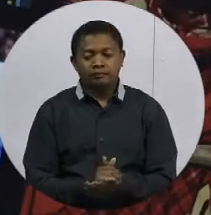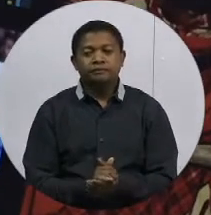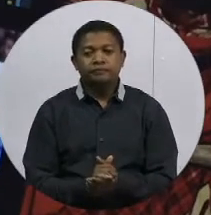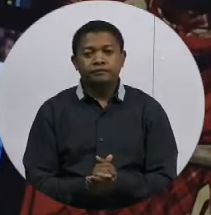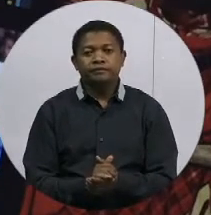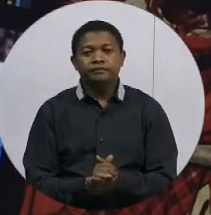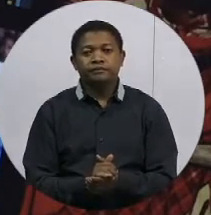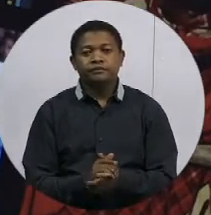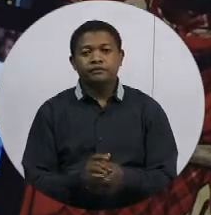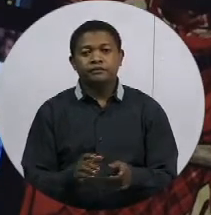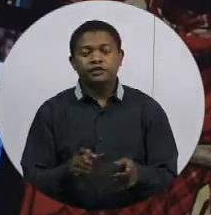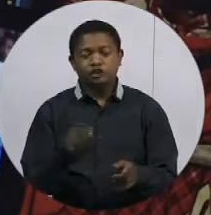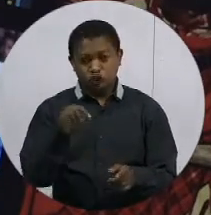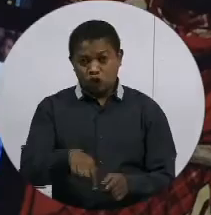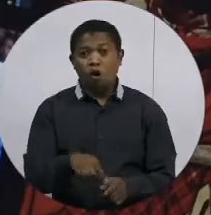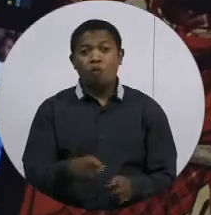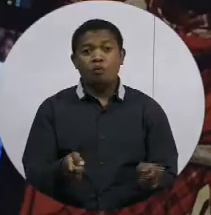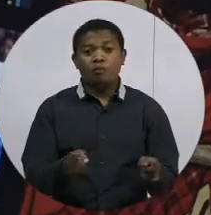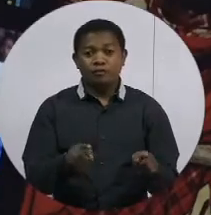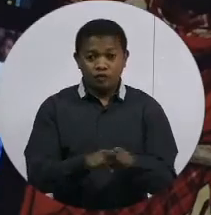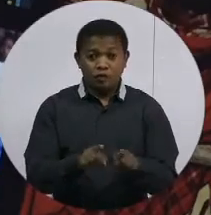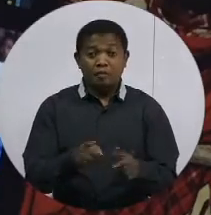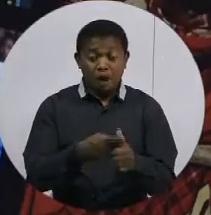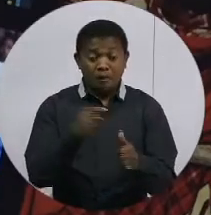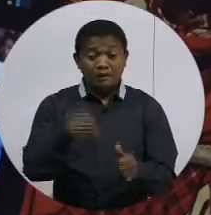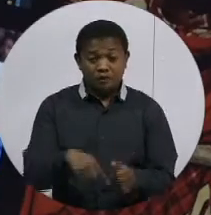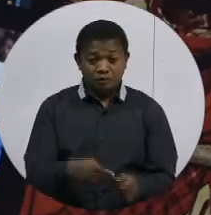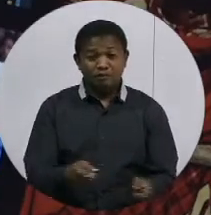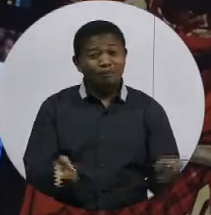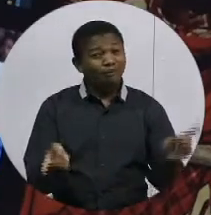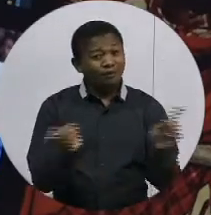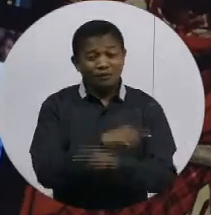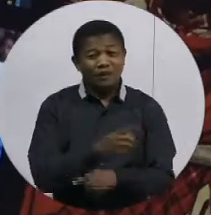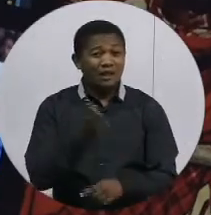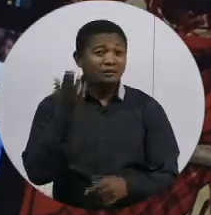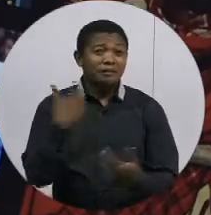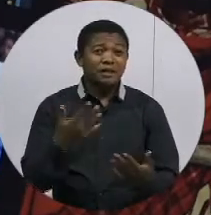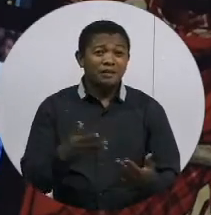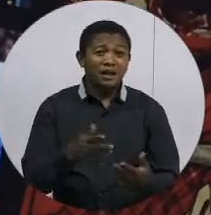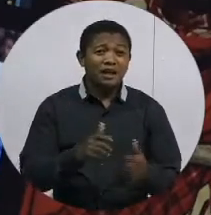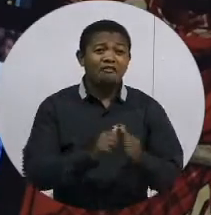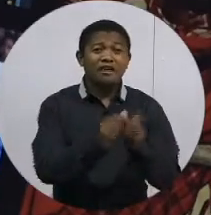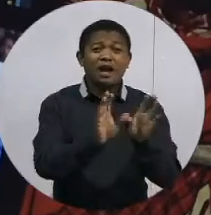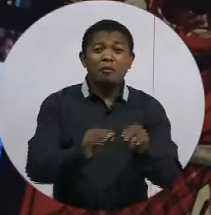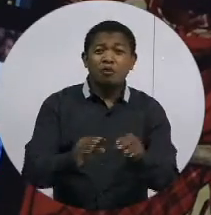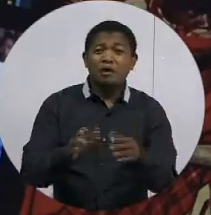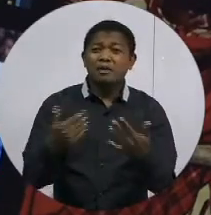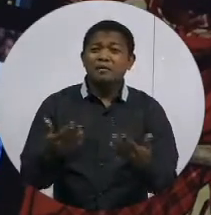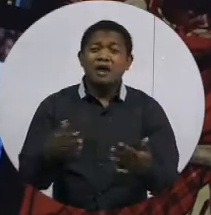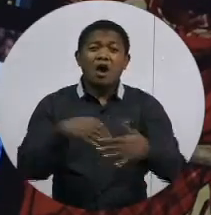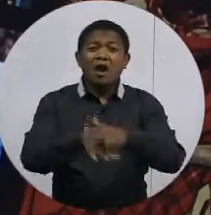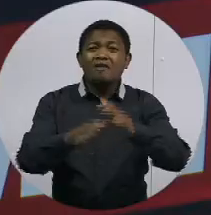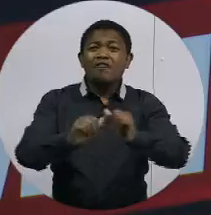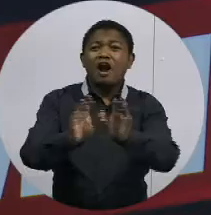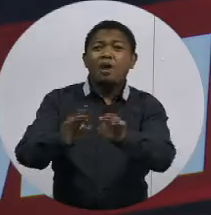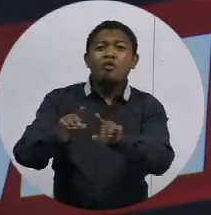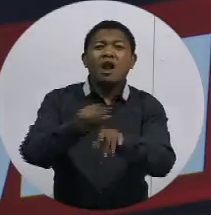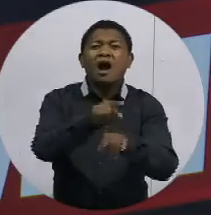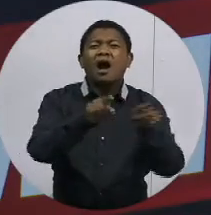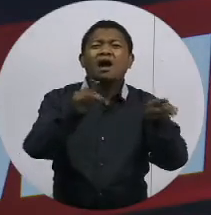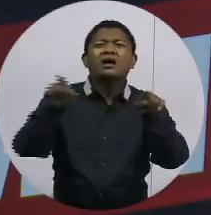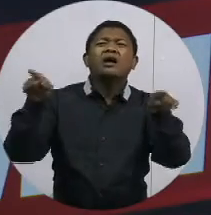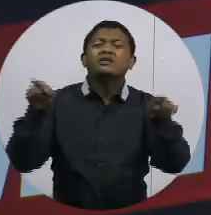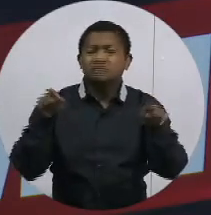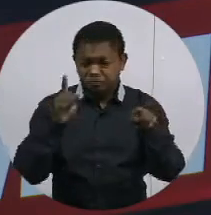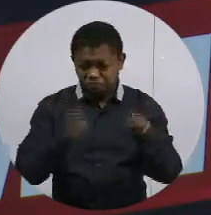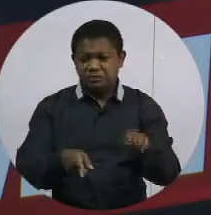nisy marary be dia be izany a, izay tany amin'ny fiarahamonina indrindrindra ireo cas symptomatika no tafiditra tao anatin'ny klasy